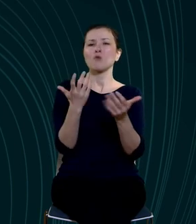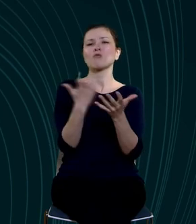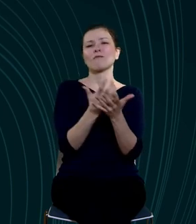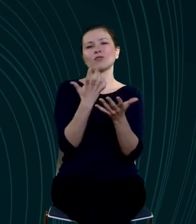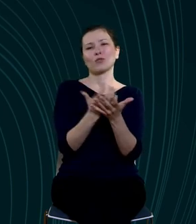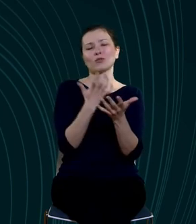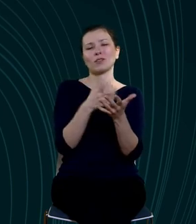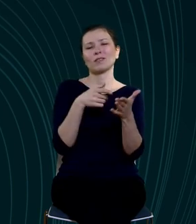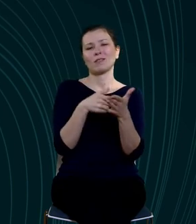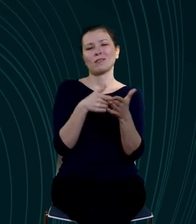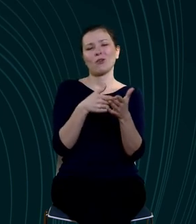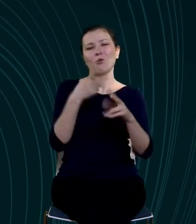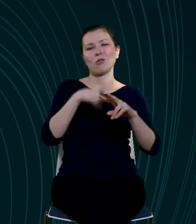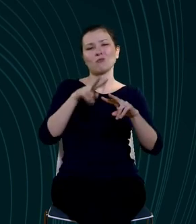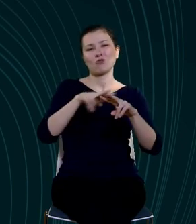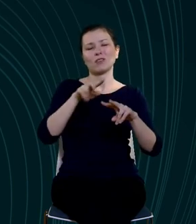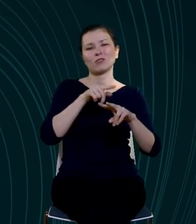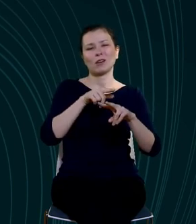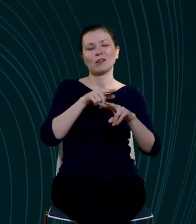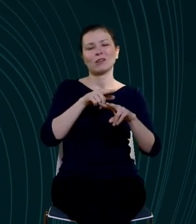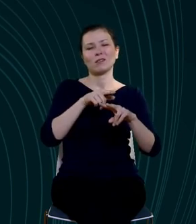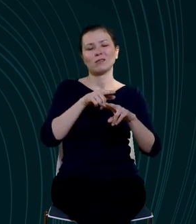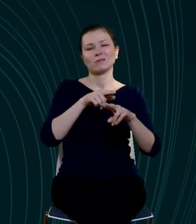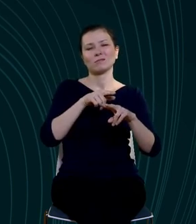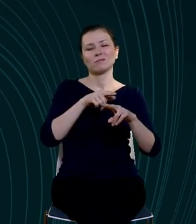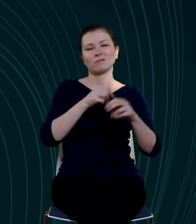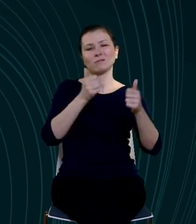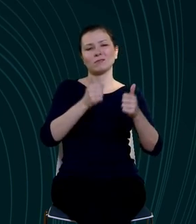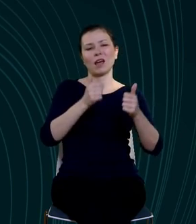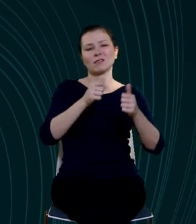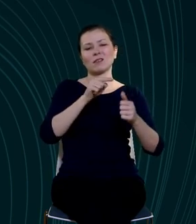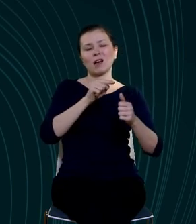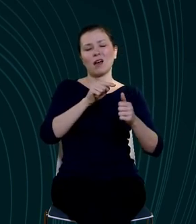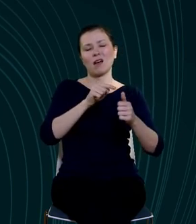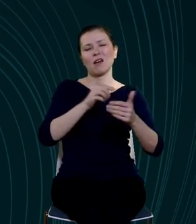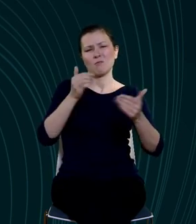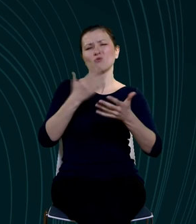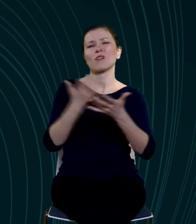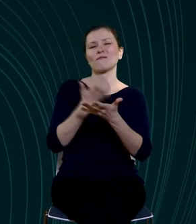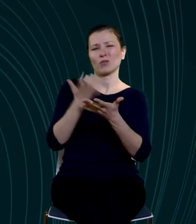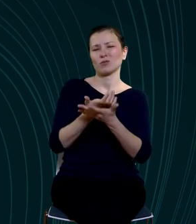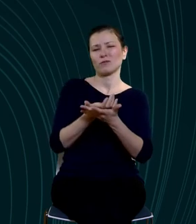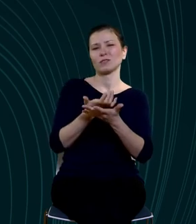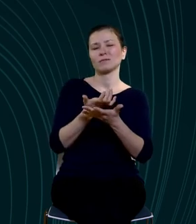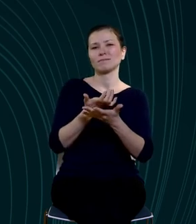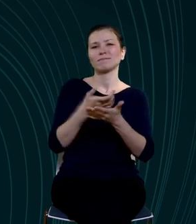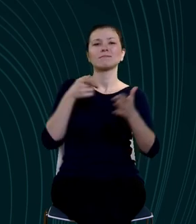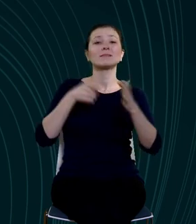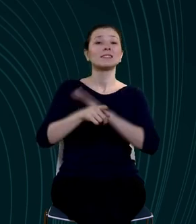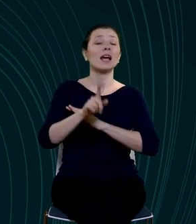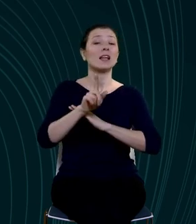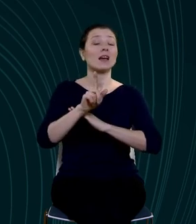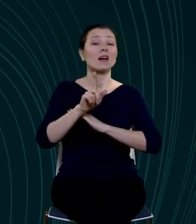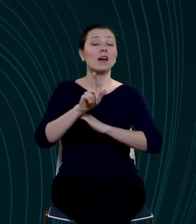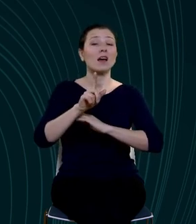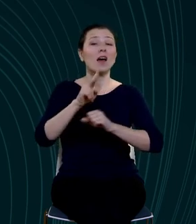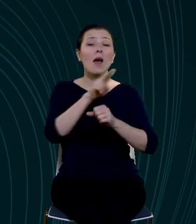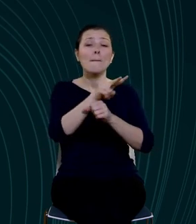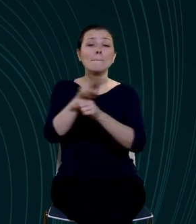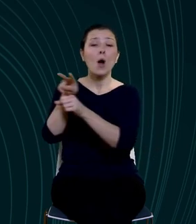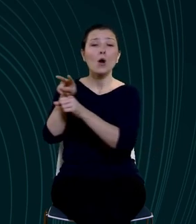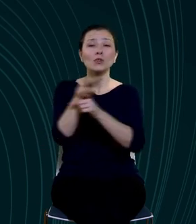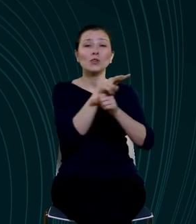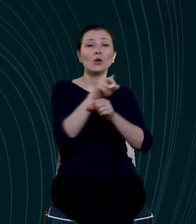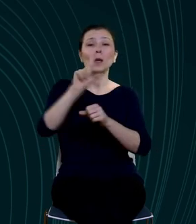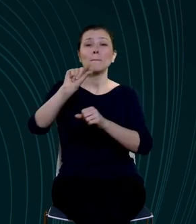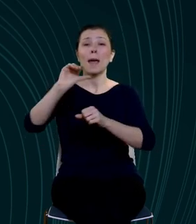wykorzystać tego rodzaju narzędzia z powodzeniem skutecznie do prowadzenia monitoringu PM w